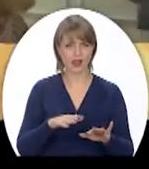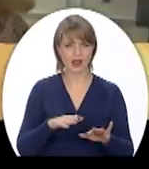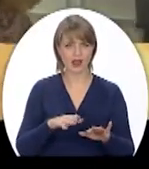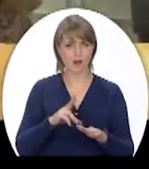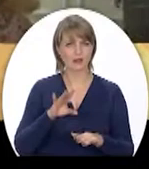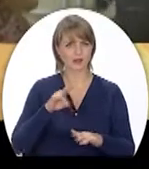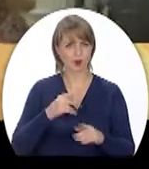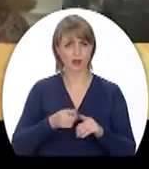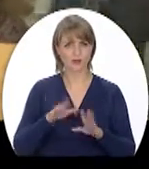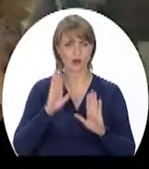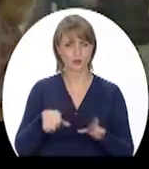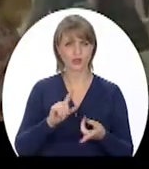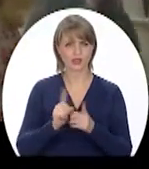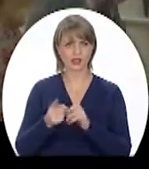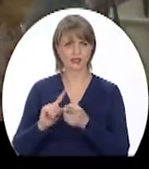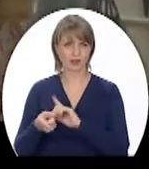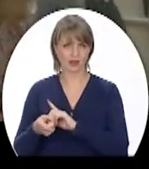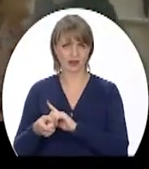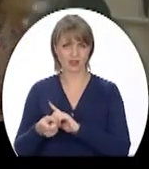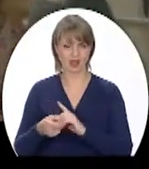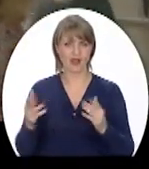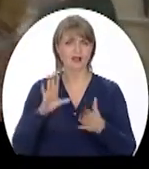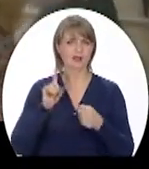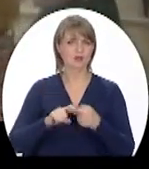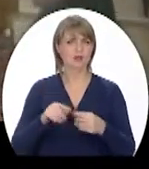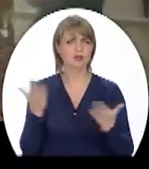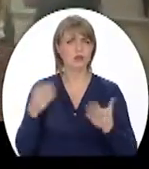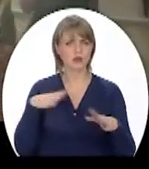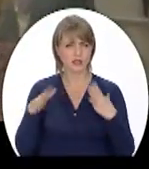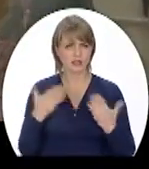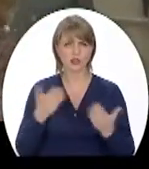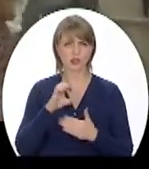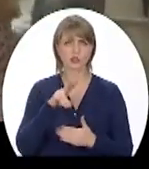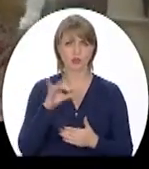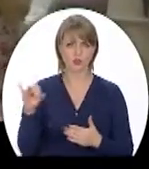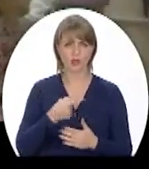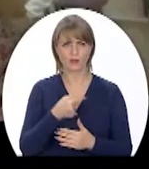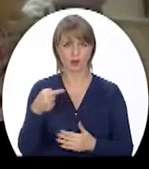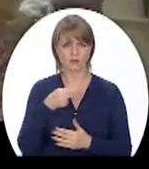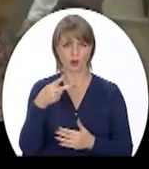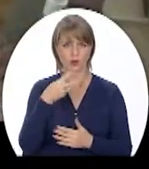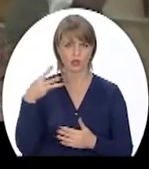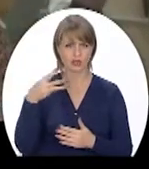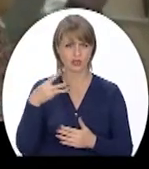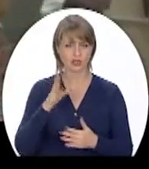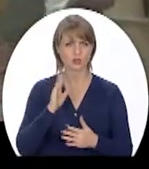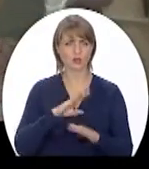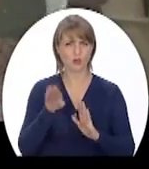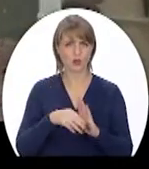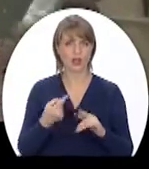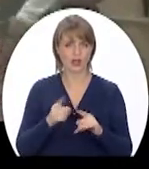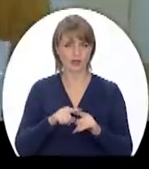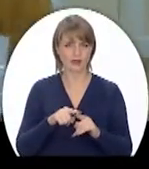в зависимости от того, какое занятие и какое наполнение, какие студии будут, конечно, первый, второй, третий этаж будут именно под эти